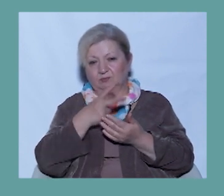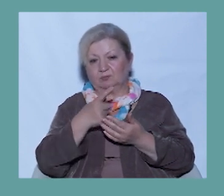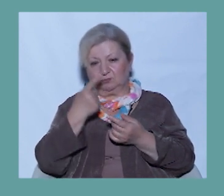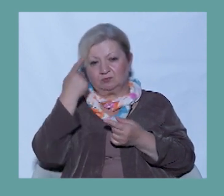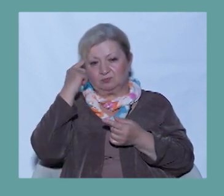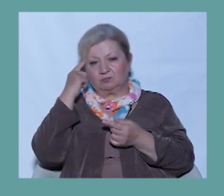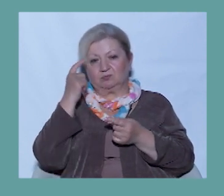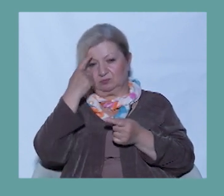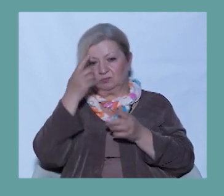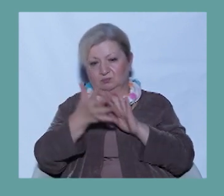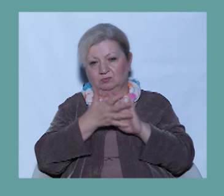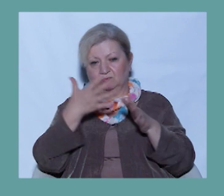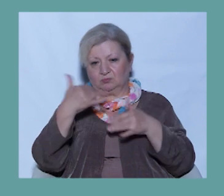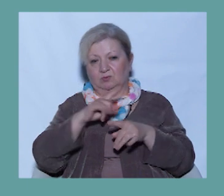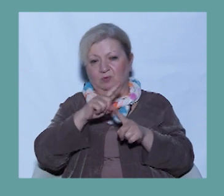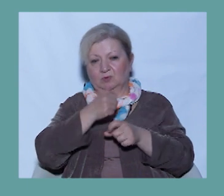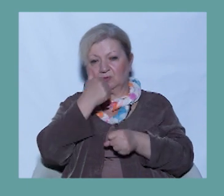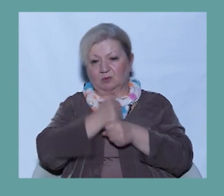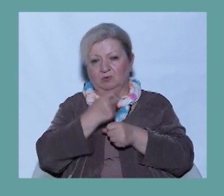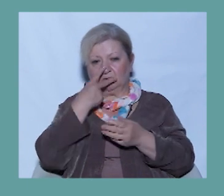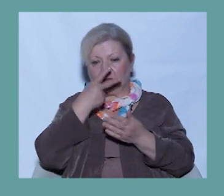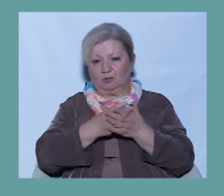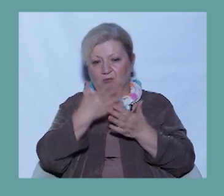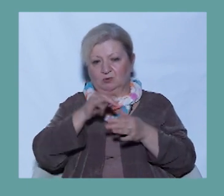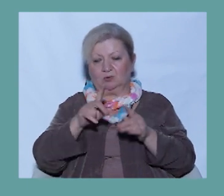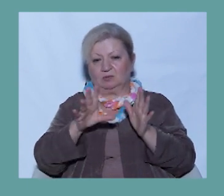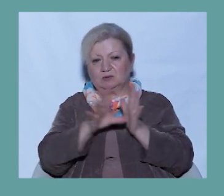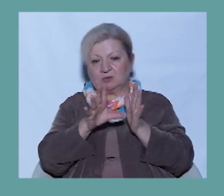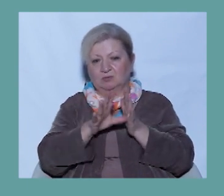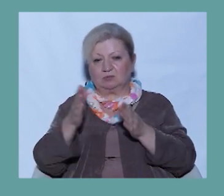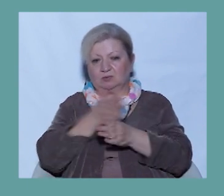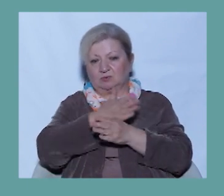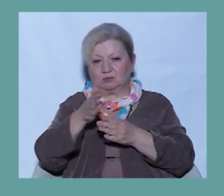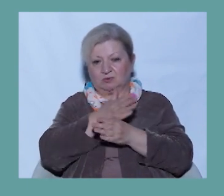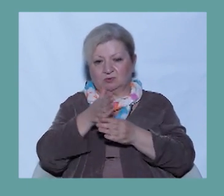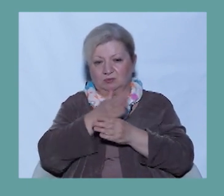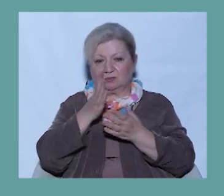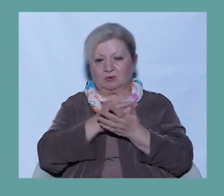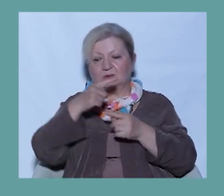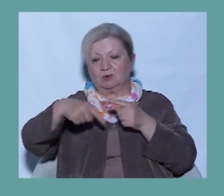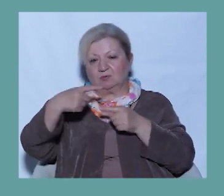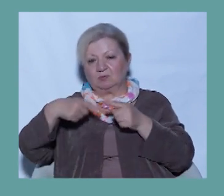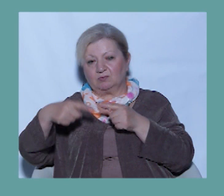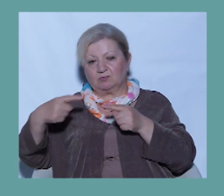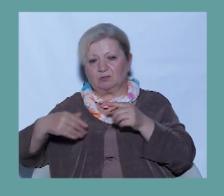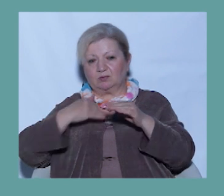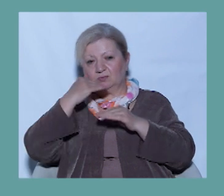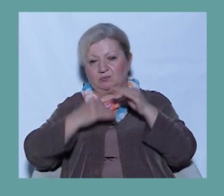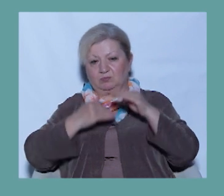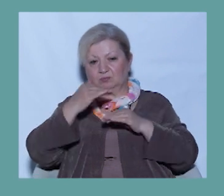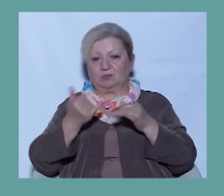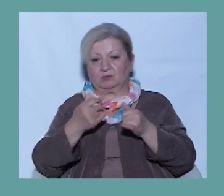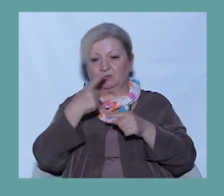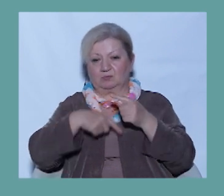გვაქვს. მე მგონი გასაგებია, ესე იგი მთავარი რაც გავარკვიეთ, რომ ძაბები ნაწილდება ხვიათა პროპორციულად.